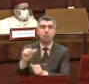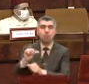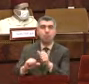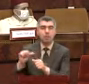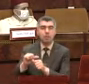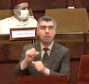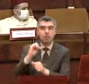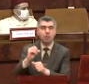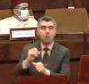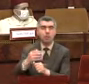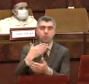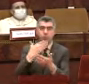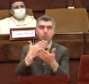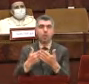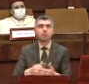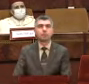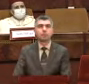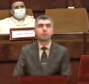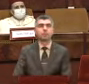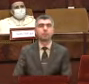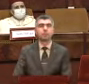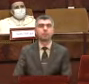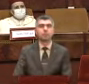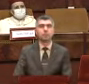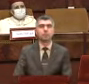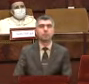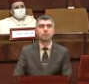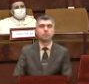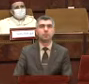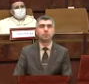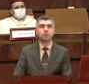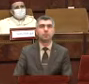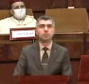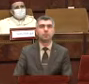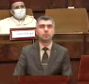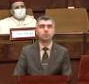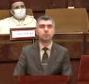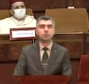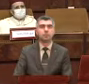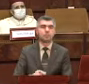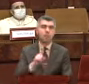وبهاد الألواح الشمسية؟ شكرا. شكرا السيد نائب المحترم. كلمة السيدة النائبة المحترمة.